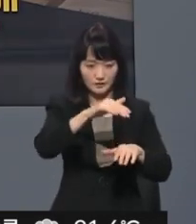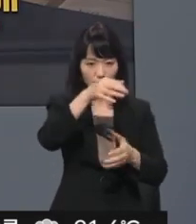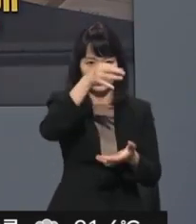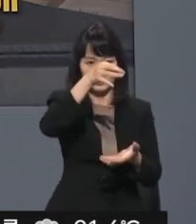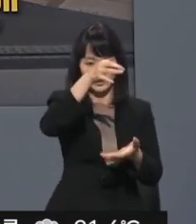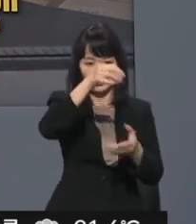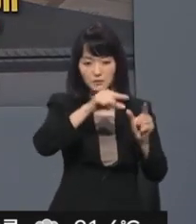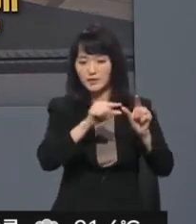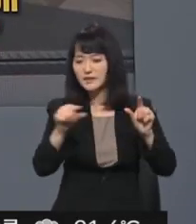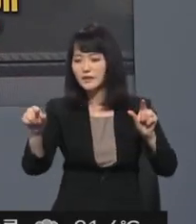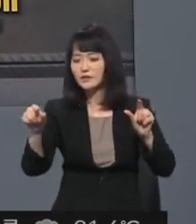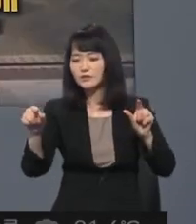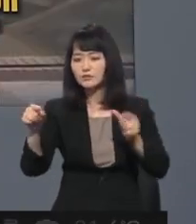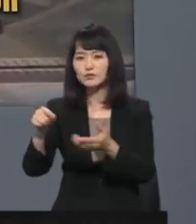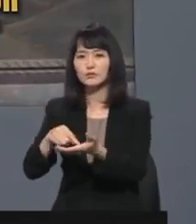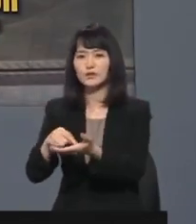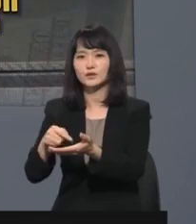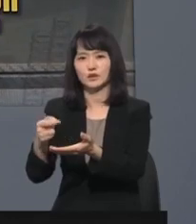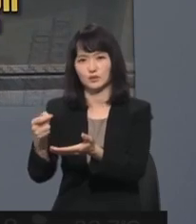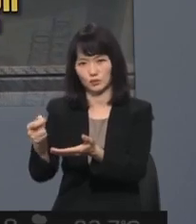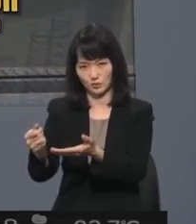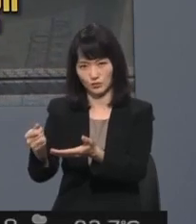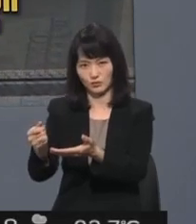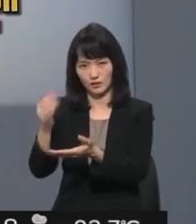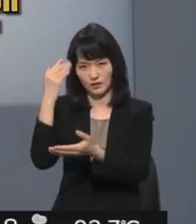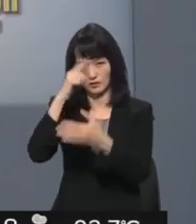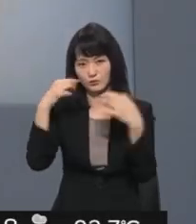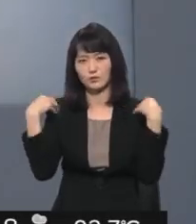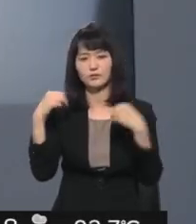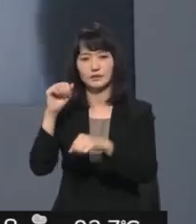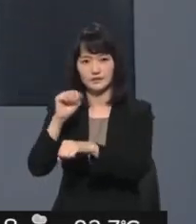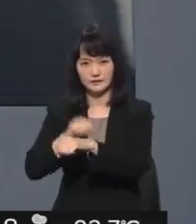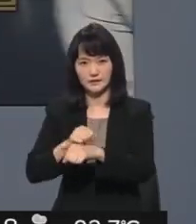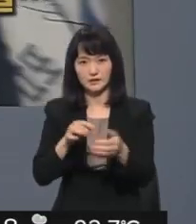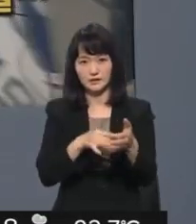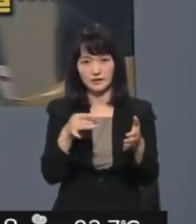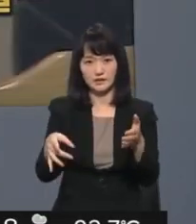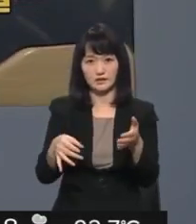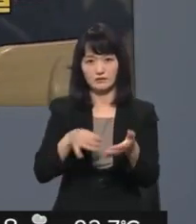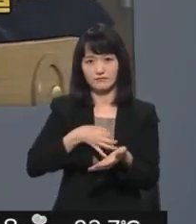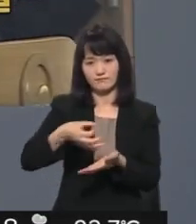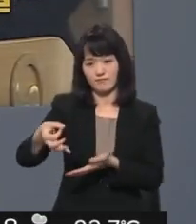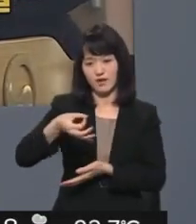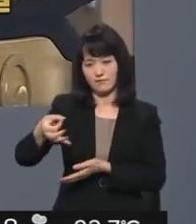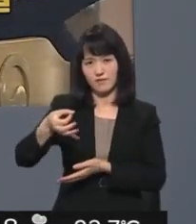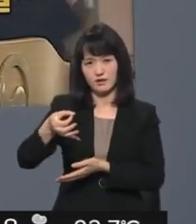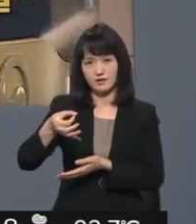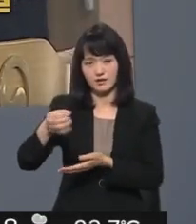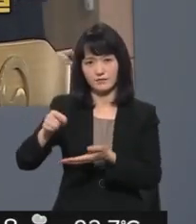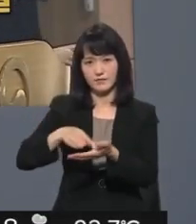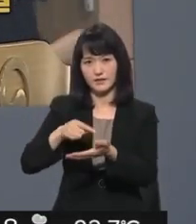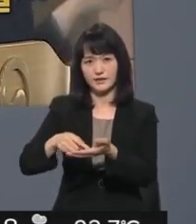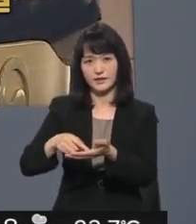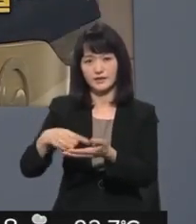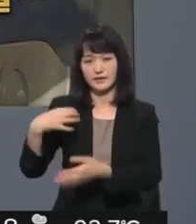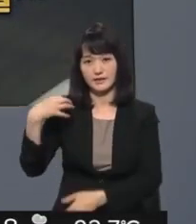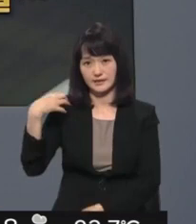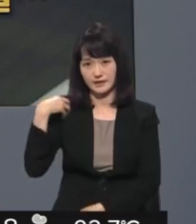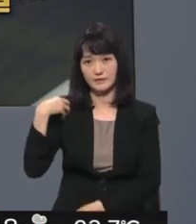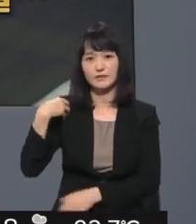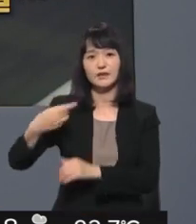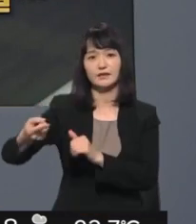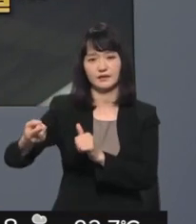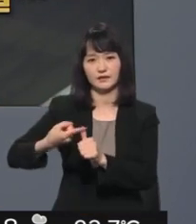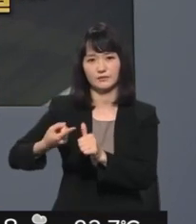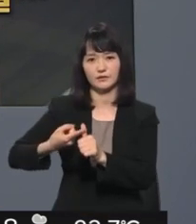적다 며 올 정부가 잘 대응에 따른 평가도 있지만 혈세로 9000억 원의 배상금을 지불하는 데 책임을 물어야 한다는 비판도 함께 나오고